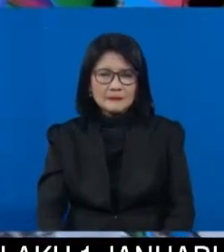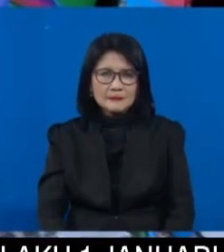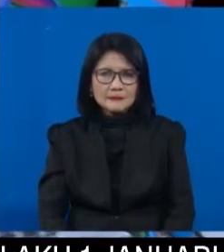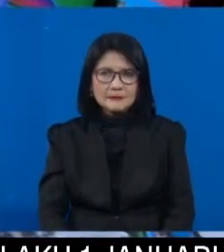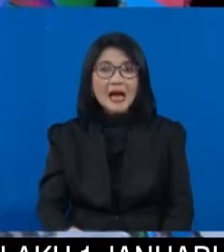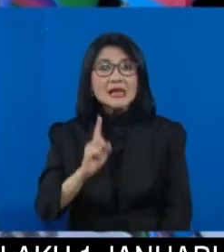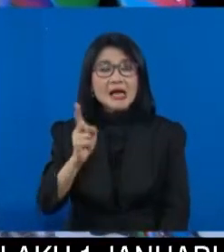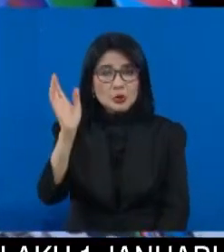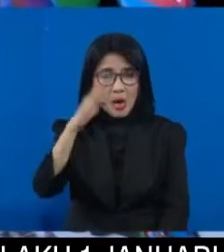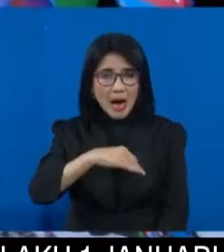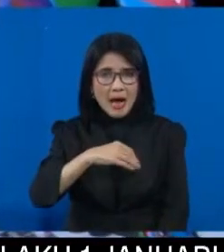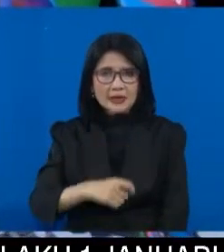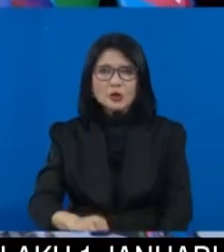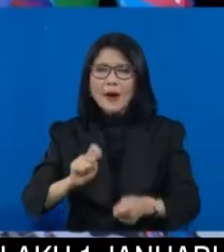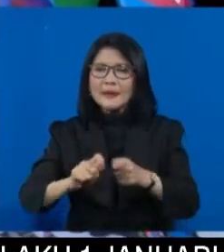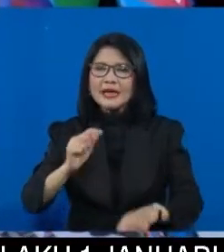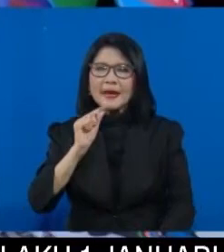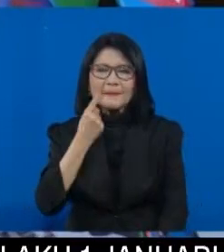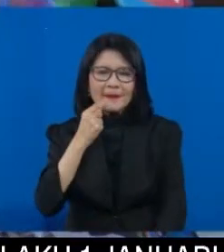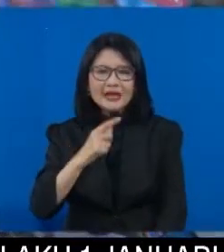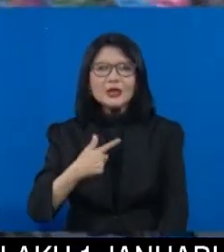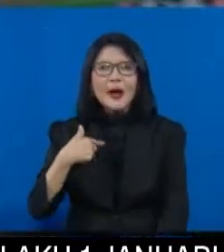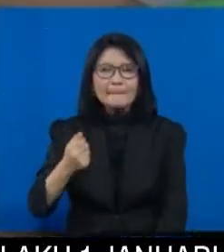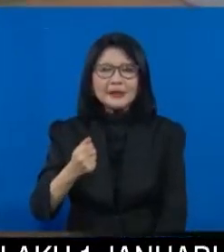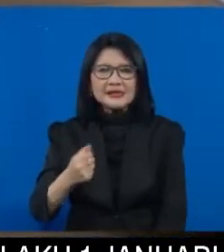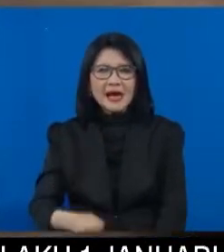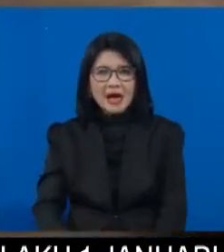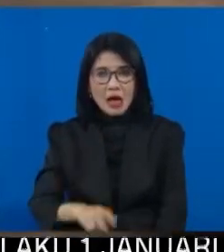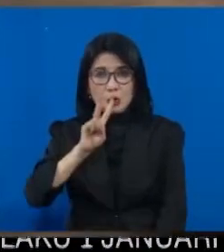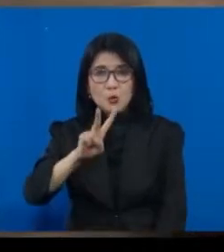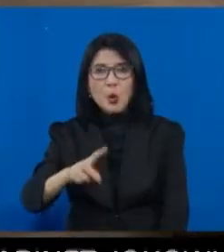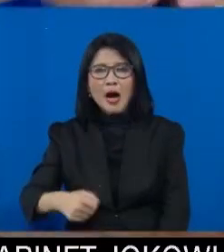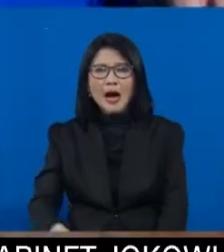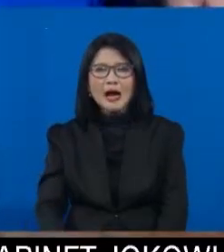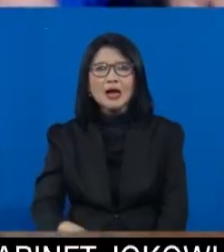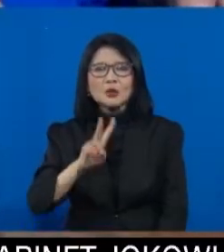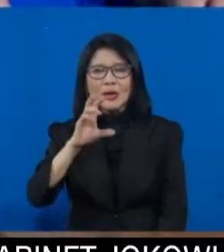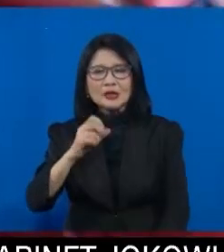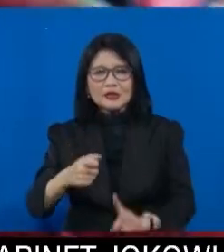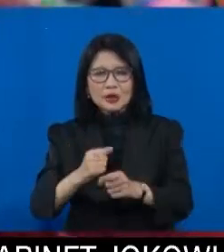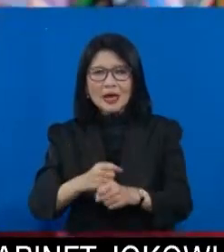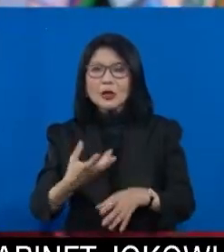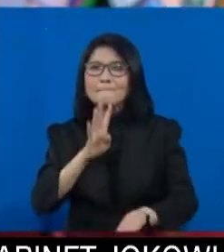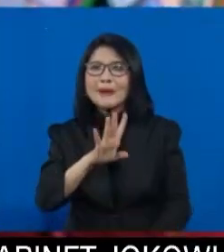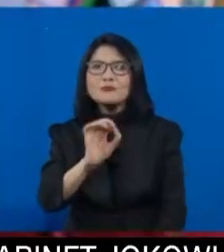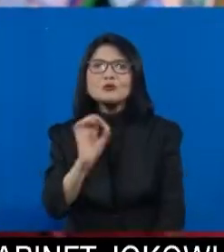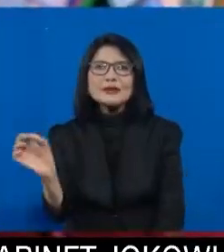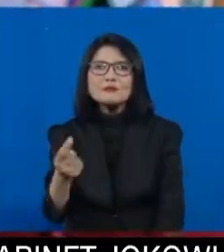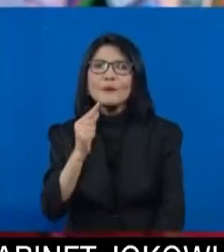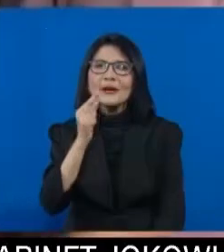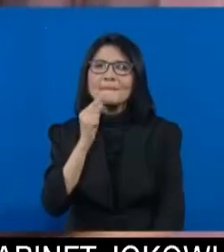Dalam sehari, produksi permen susu karamel ini dapat mencapai 2 kuintal atau 40.000 permen.